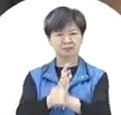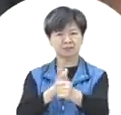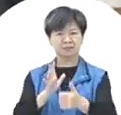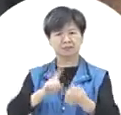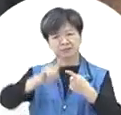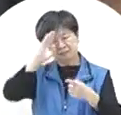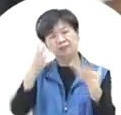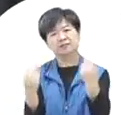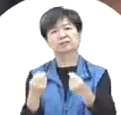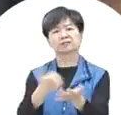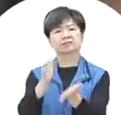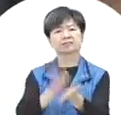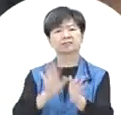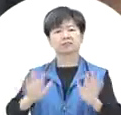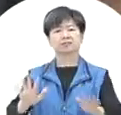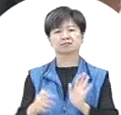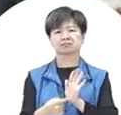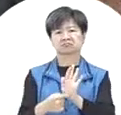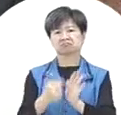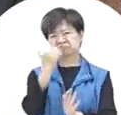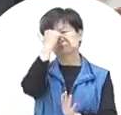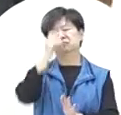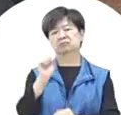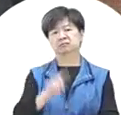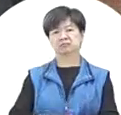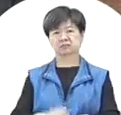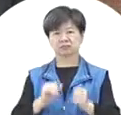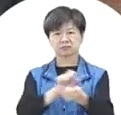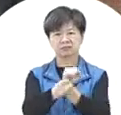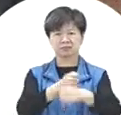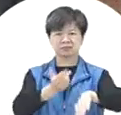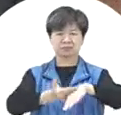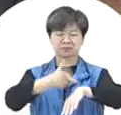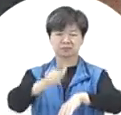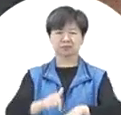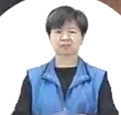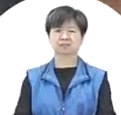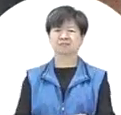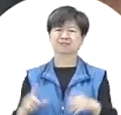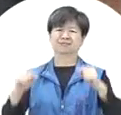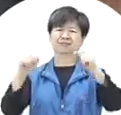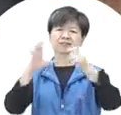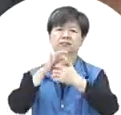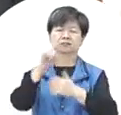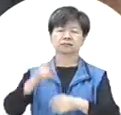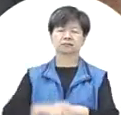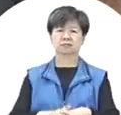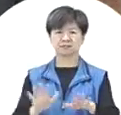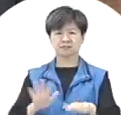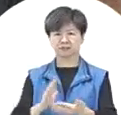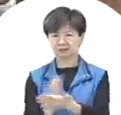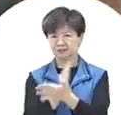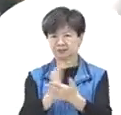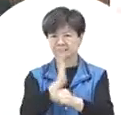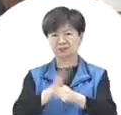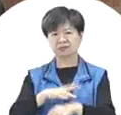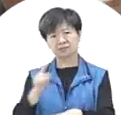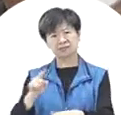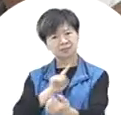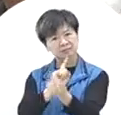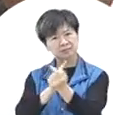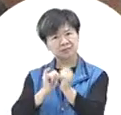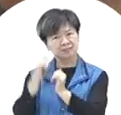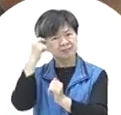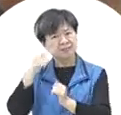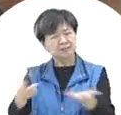就算了， 土木 现在要展现专业的傲慢。 土木技师 侯友宜市长， 土木技师公会现在在做鉴定， 这就是你面对民意 有可